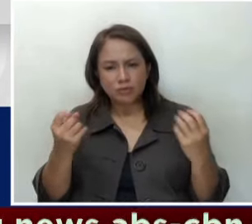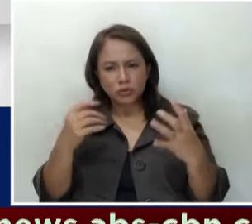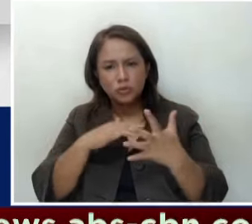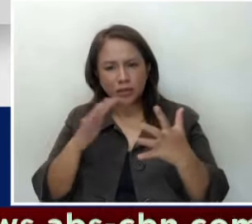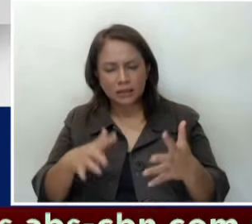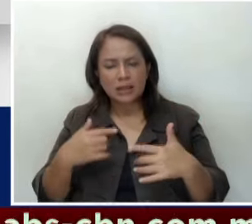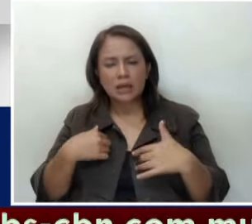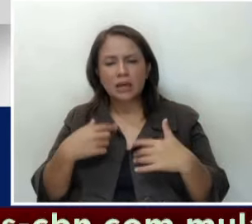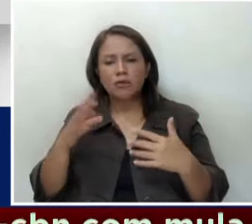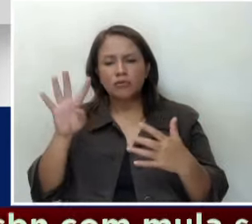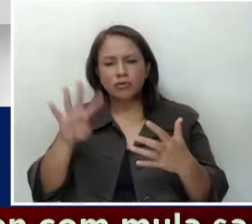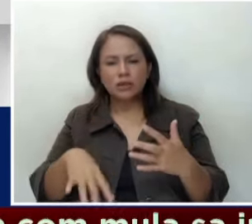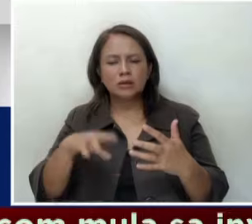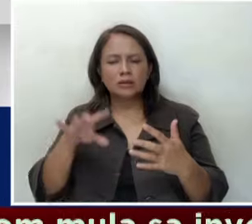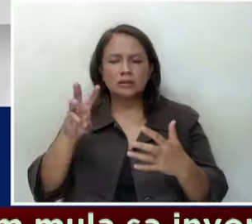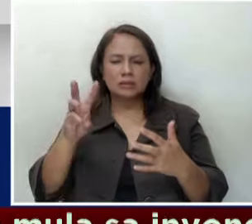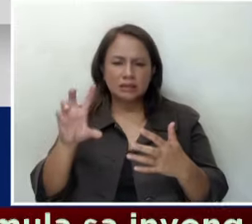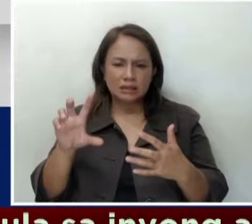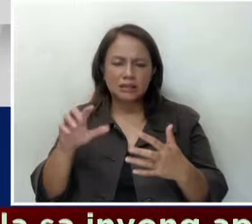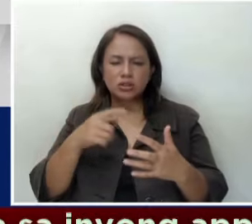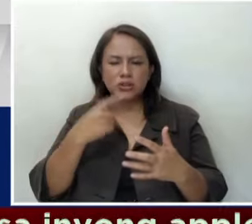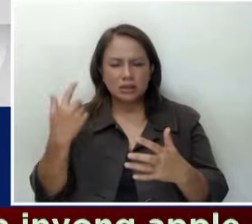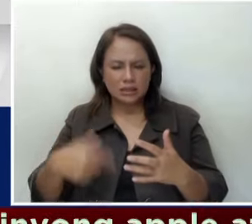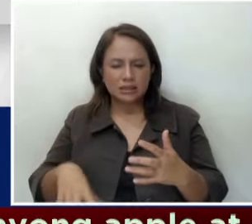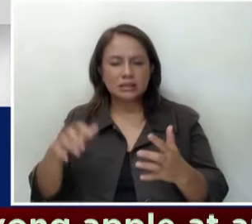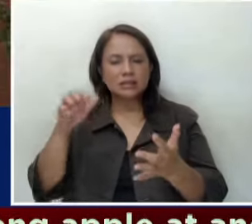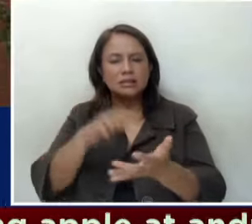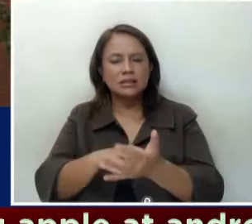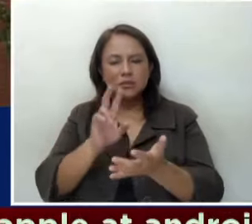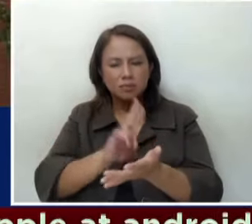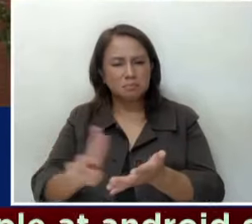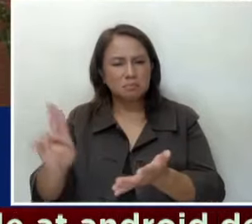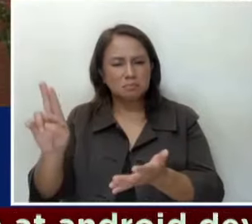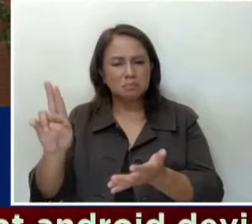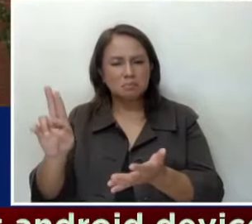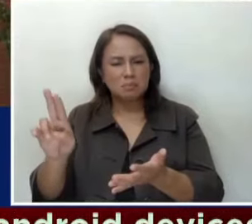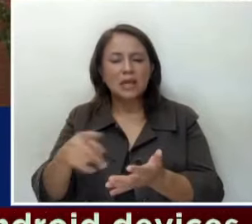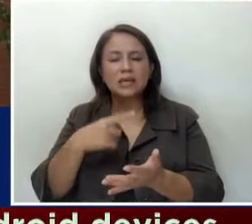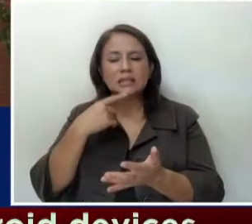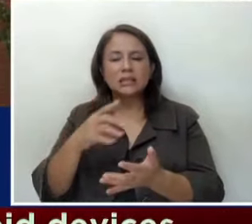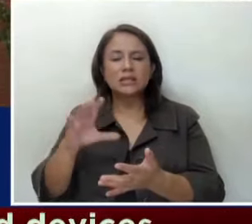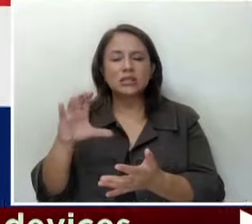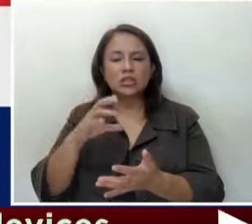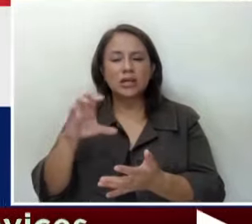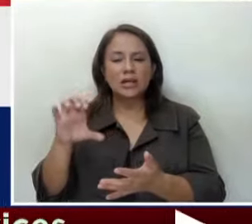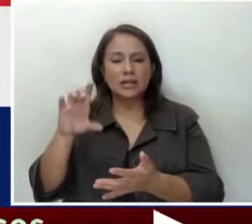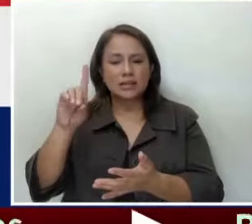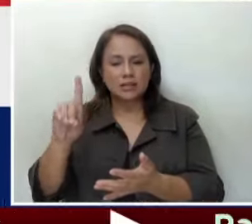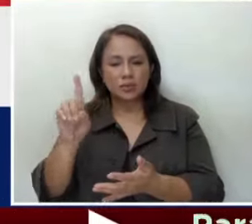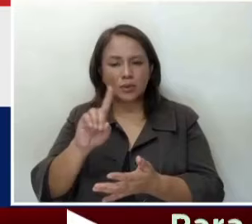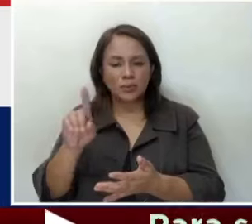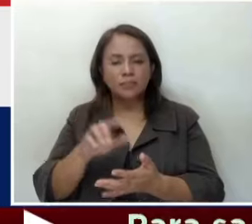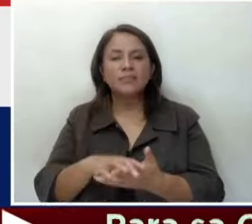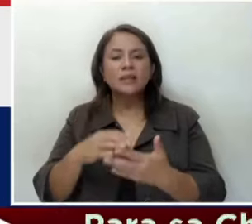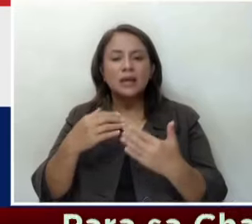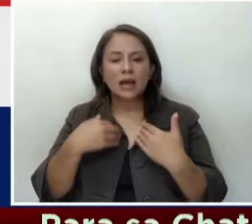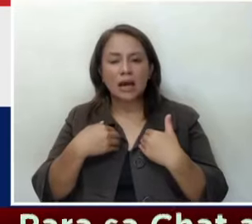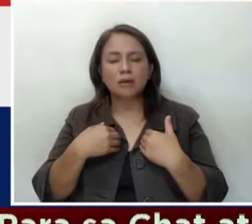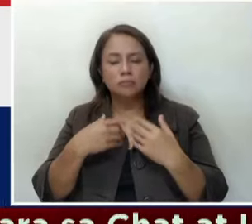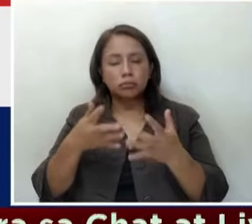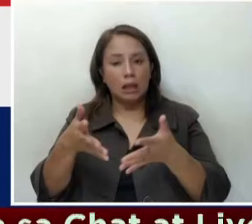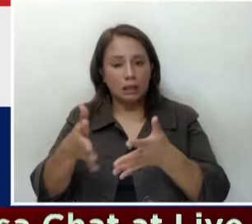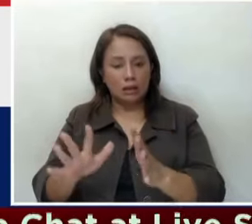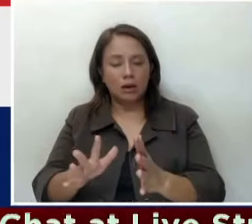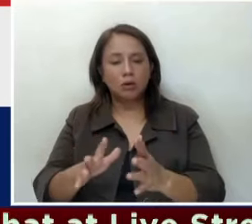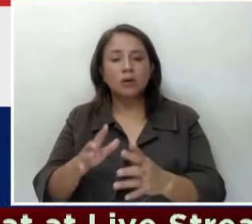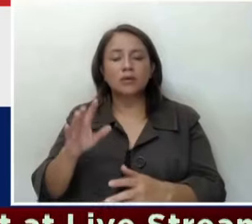na 4,600 na mga Chinese na naka-enroll sa universidad. Ayon sa Commission on Higher Education, may basbas ang St. Paul mula sa